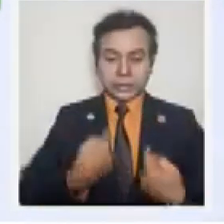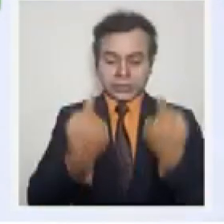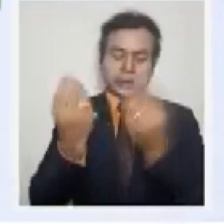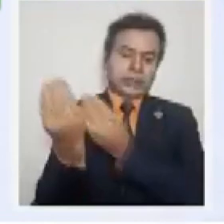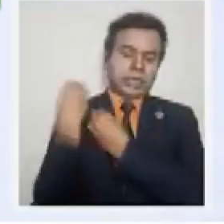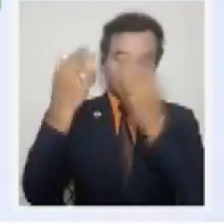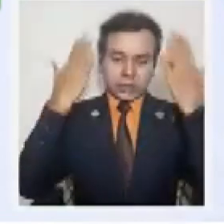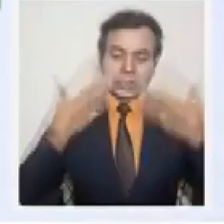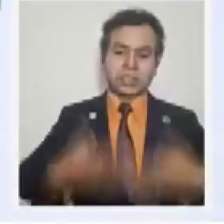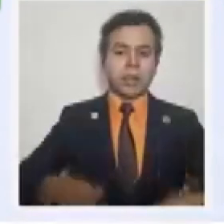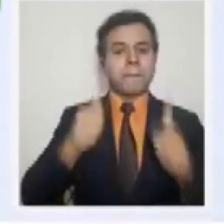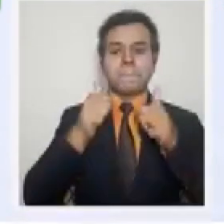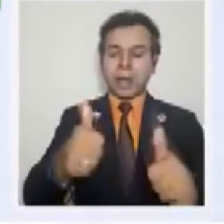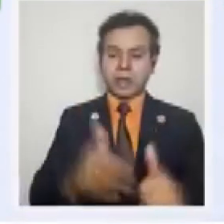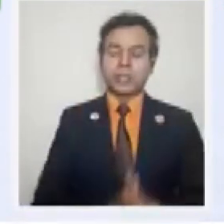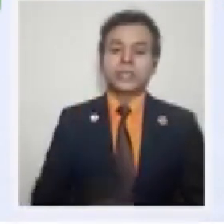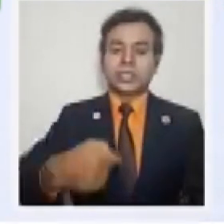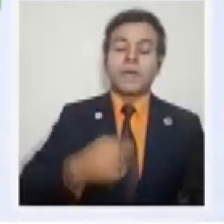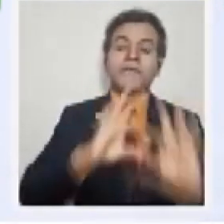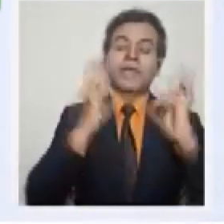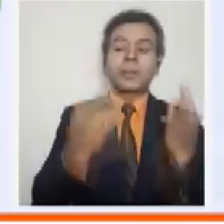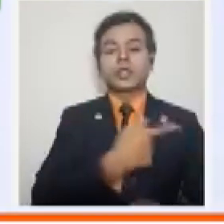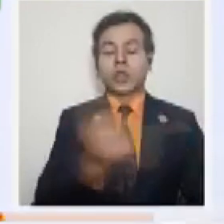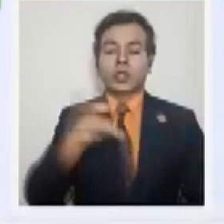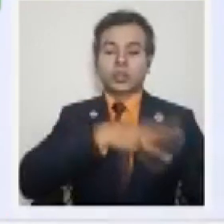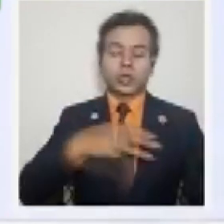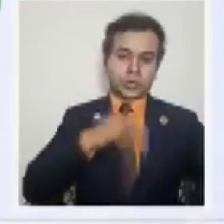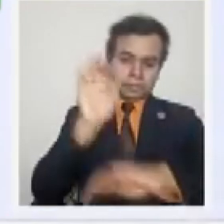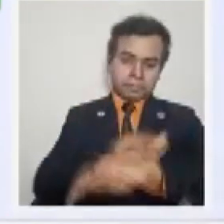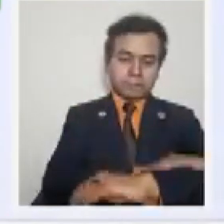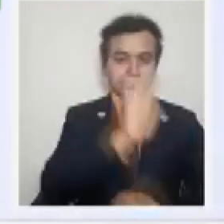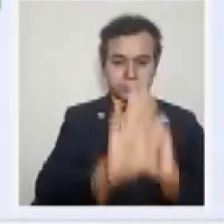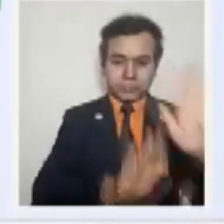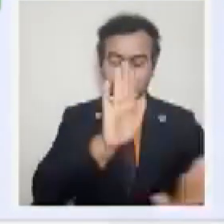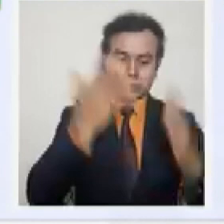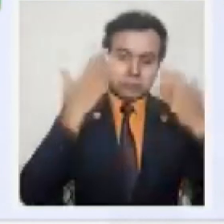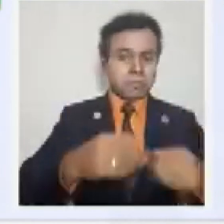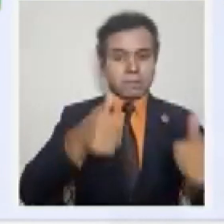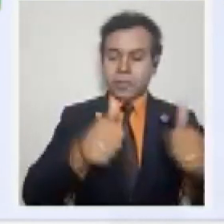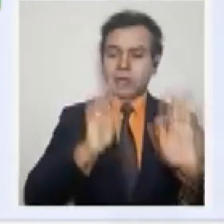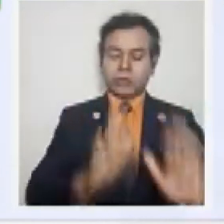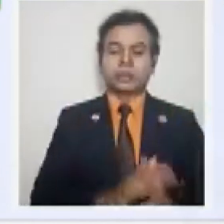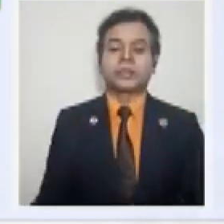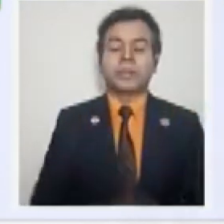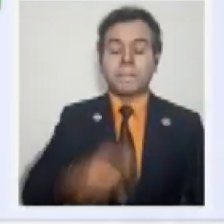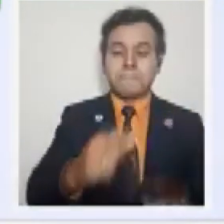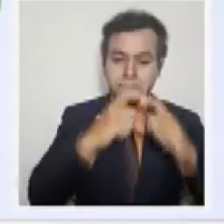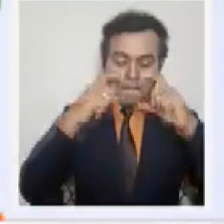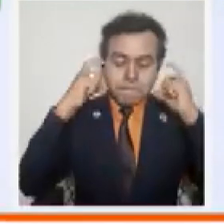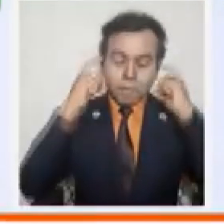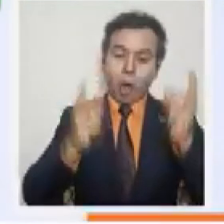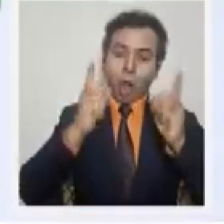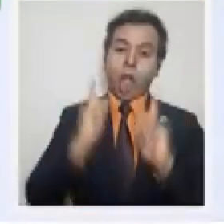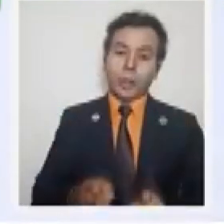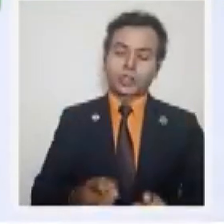এই ছিল তথ্য। শেষ করব, যাবার আগে আবারও বলবো, আপনার সুরক্ষা আপনার হাতে। নিজে সুরক্ষিত থাকুন, পরিবারের সকল